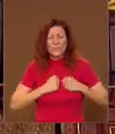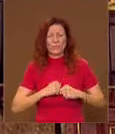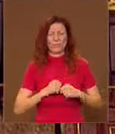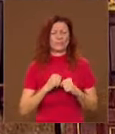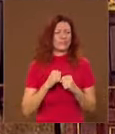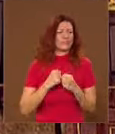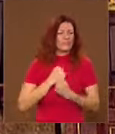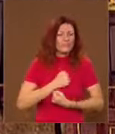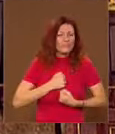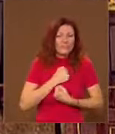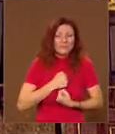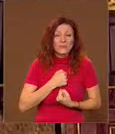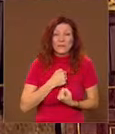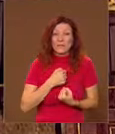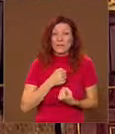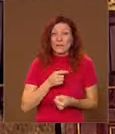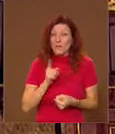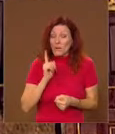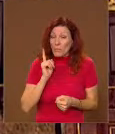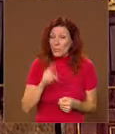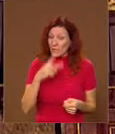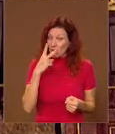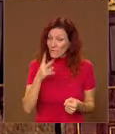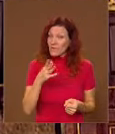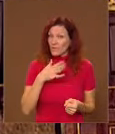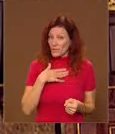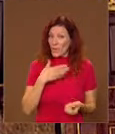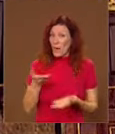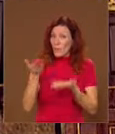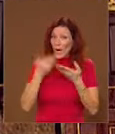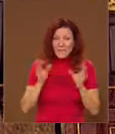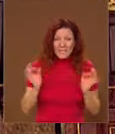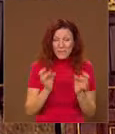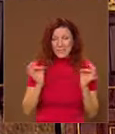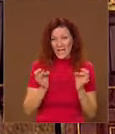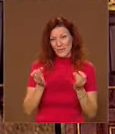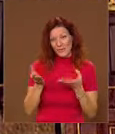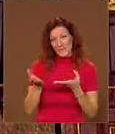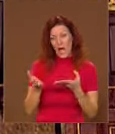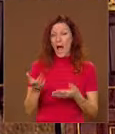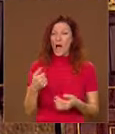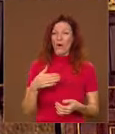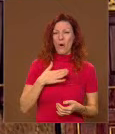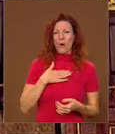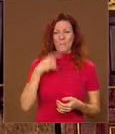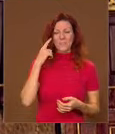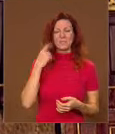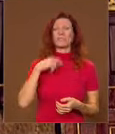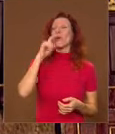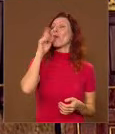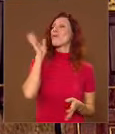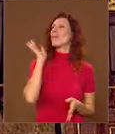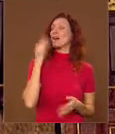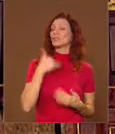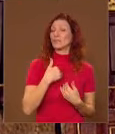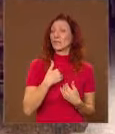трудности. Да се припознаем при тези последните, които са поканени. Ако пък се имаме за големци, за важни хора, за